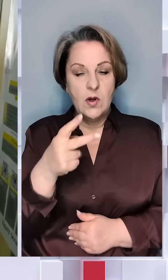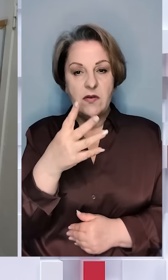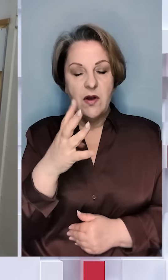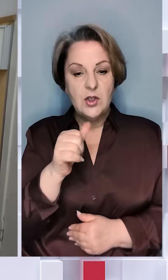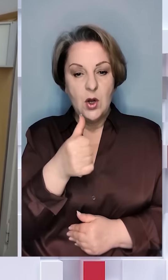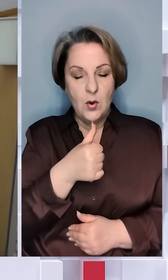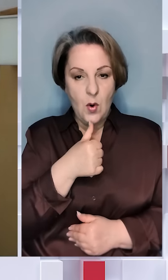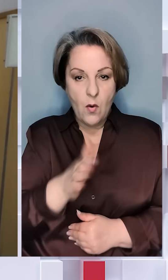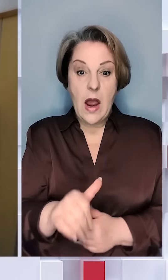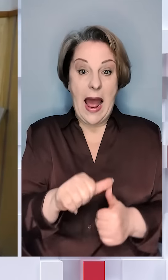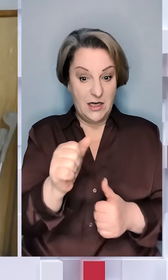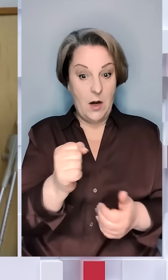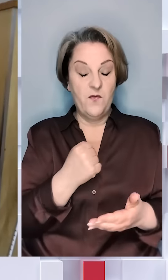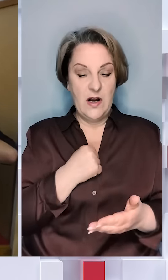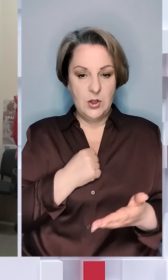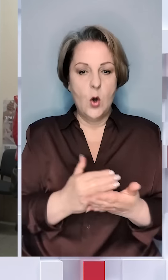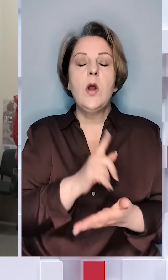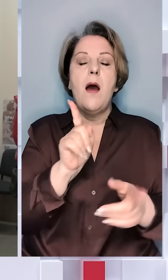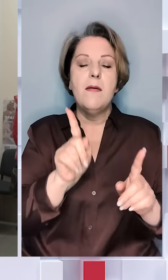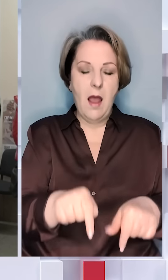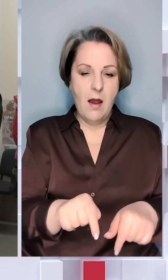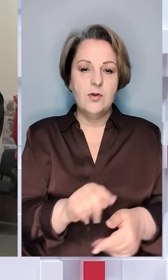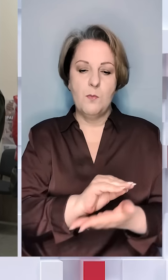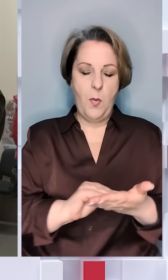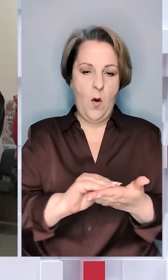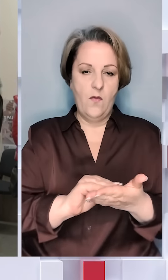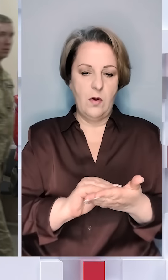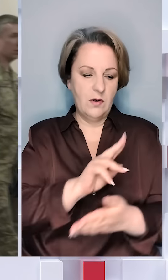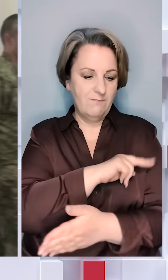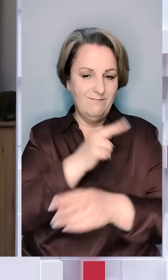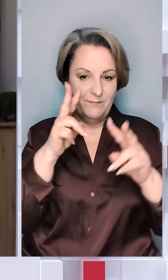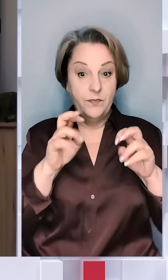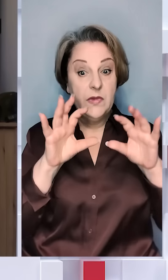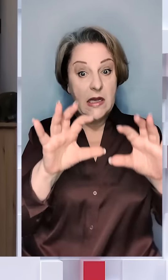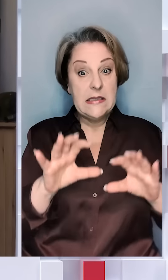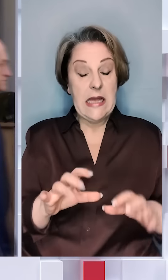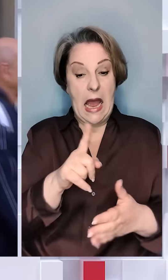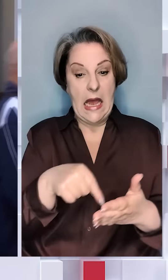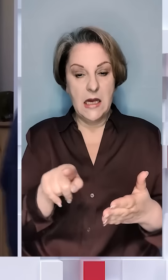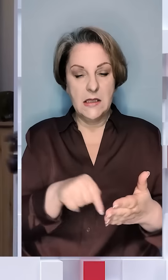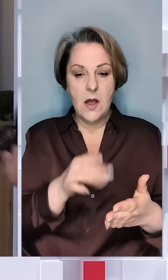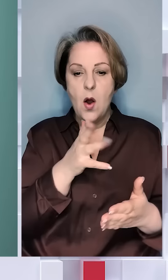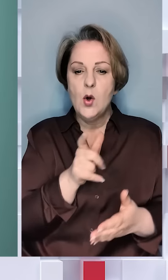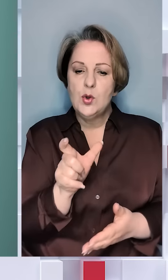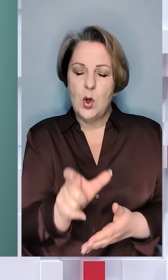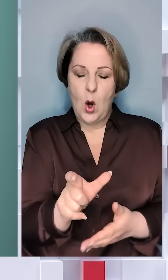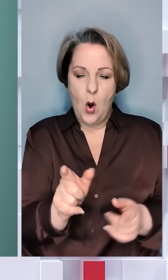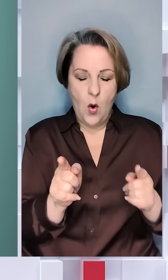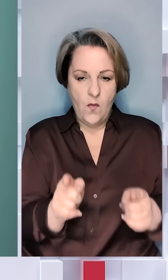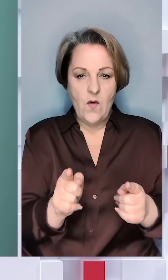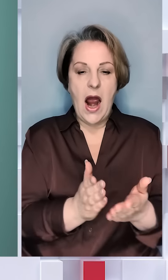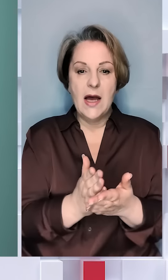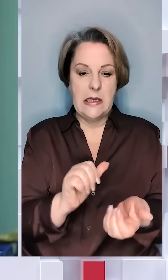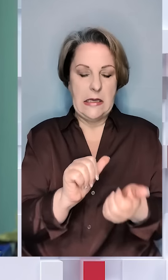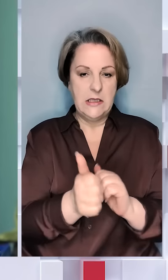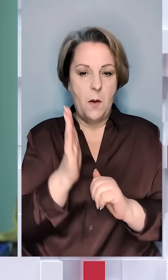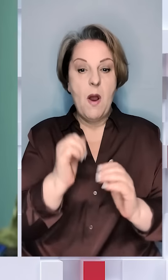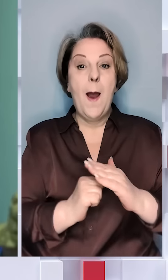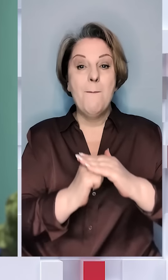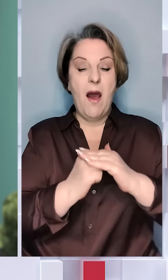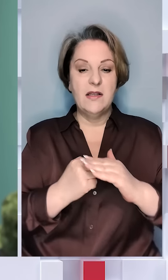року, окрім військовослужбовців, також мають пройти повторний медогляд. За законом скасовується строкова служба, замість неї